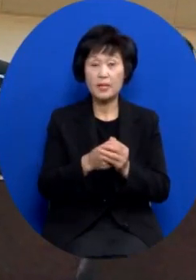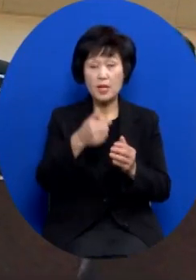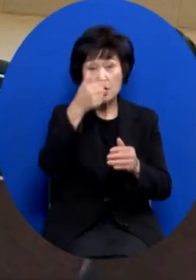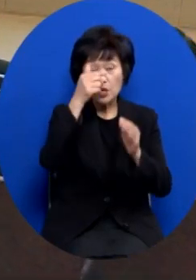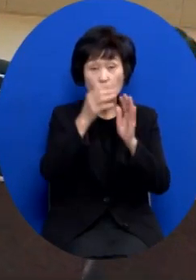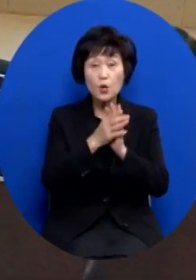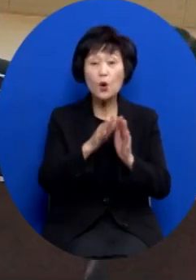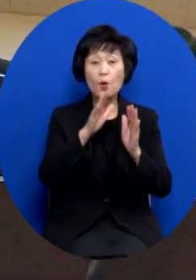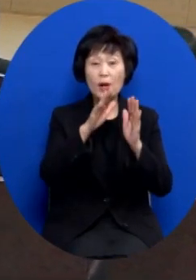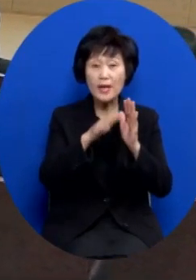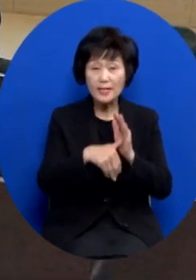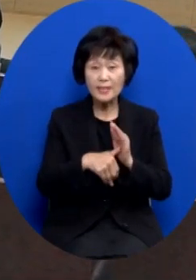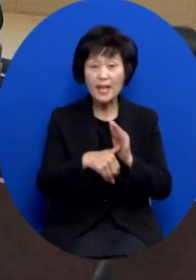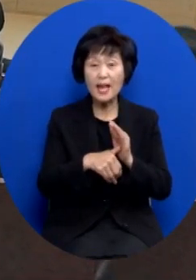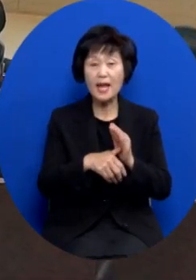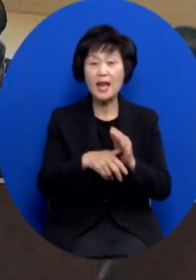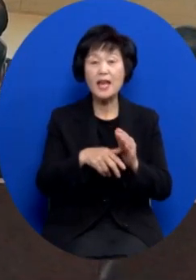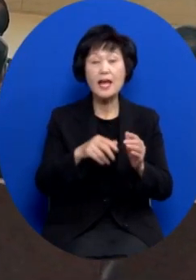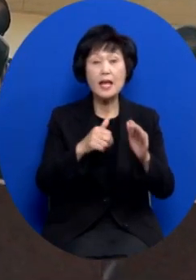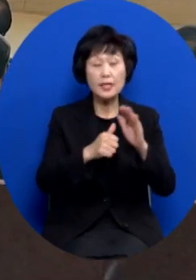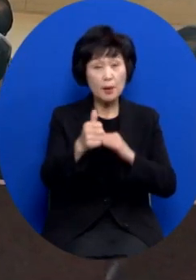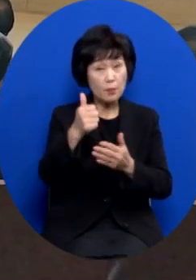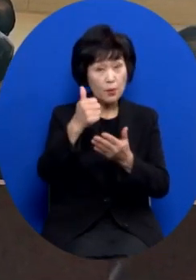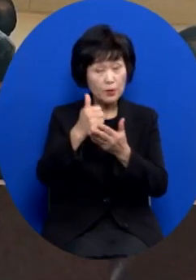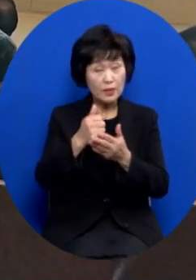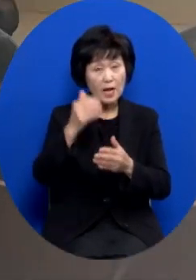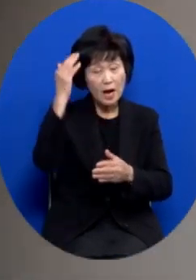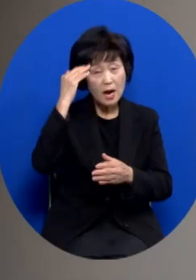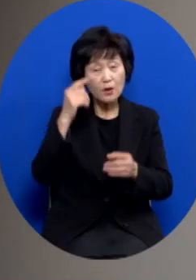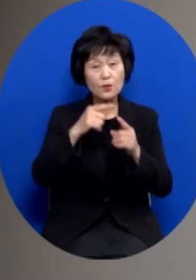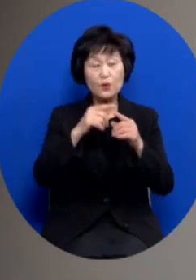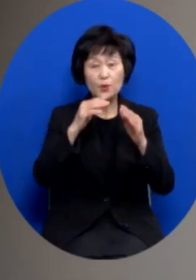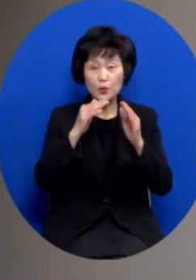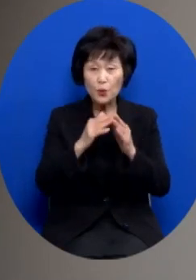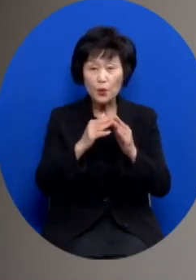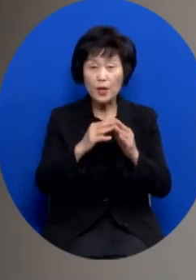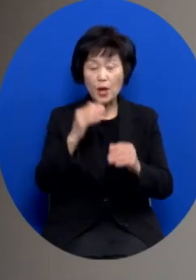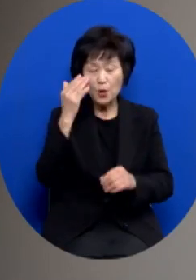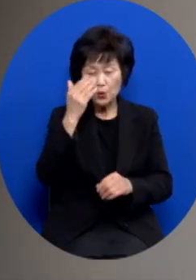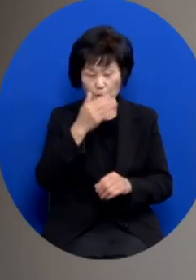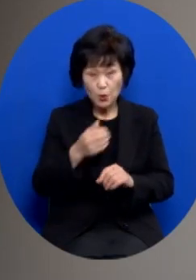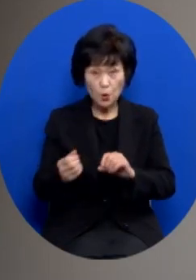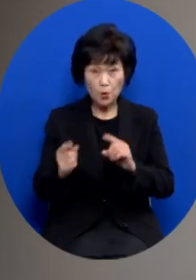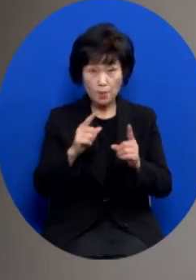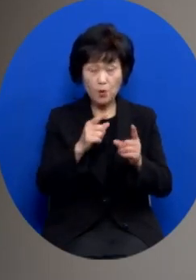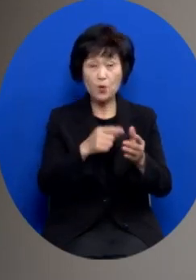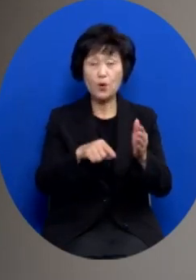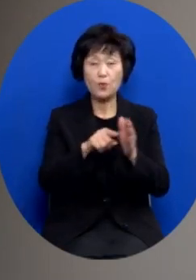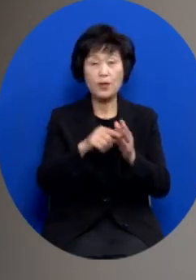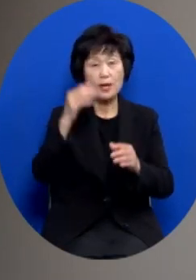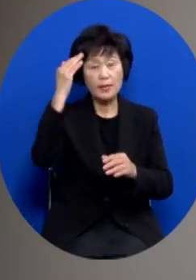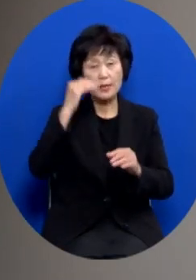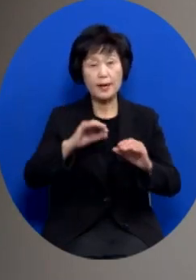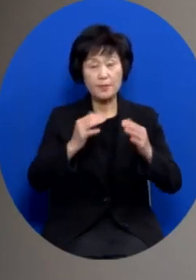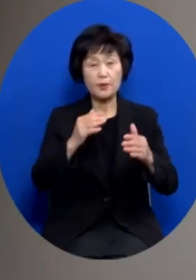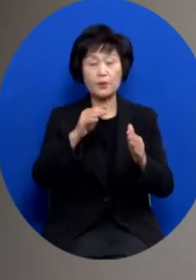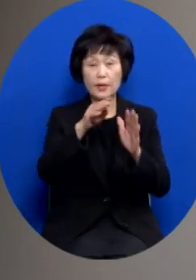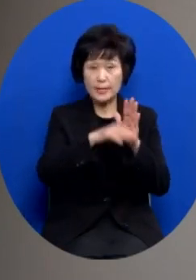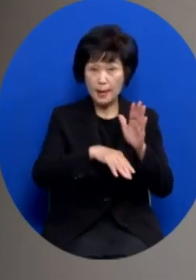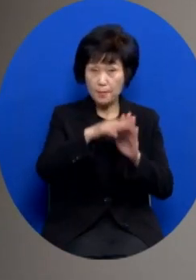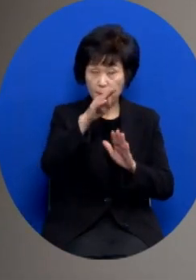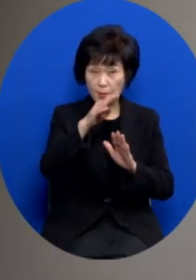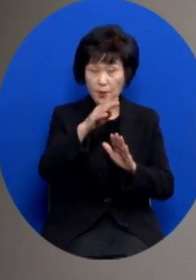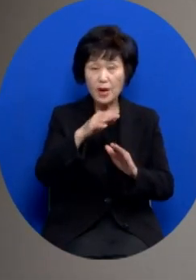기도회에서 세계 총 신화석 대표 회장은 한국교회의에 순결성 회복을 통해 대한민국이 남북한 복음의